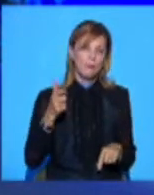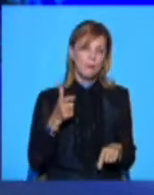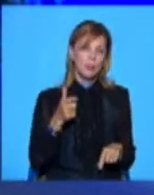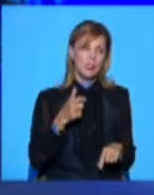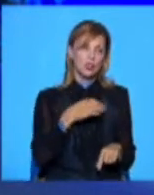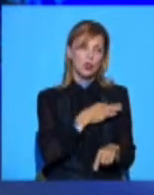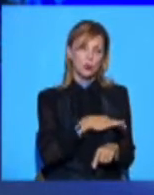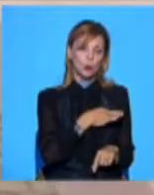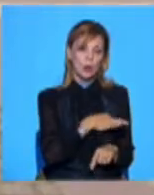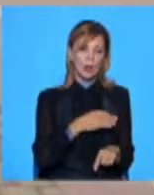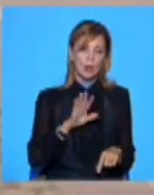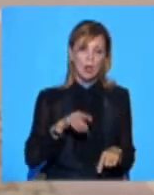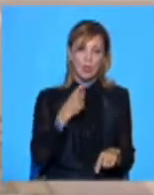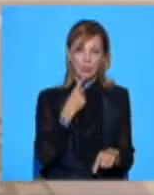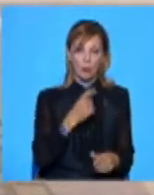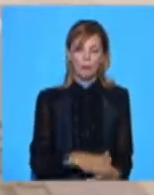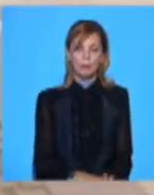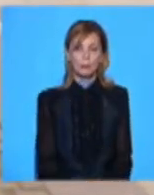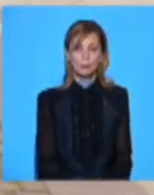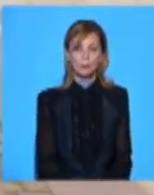Craiova.